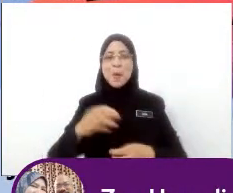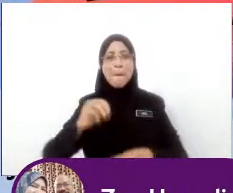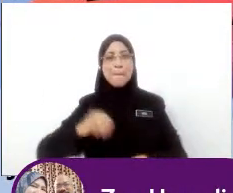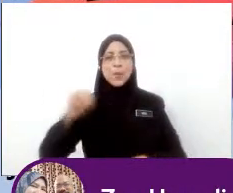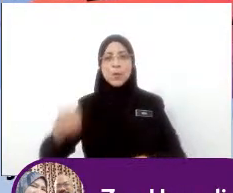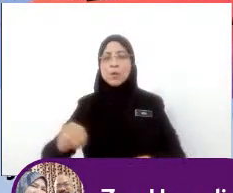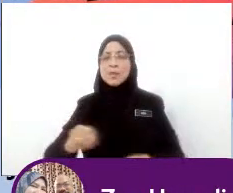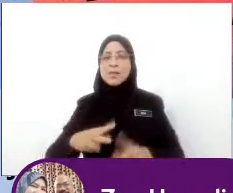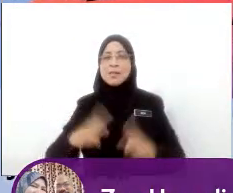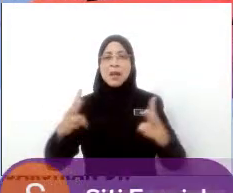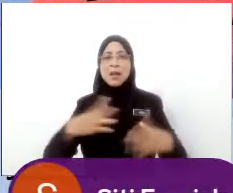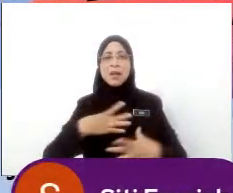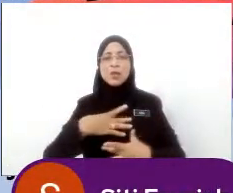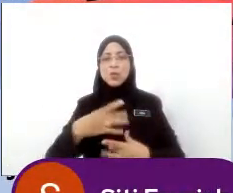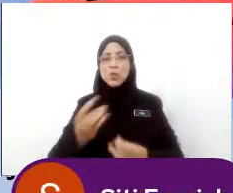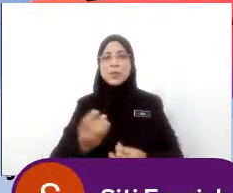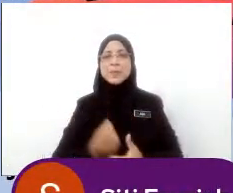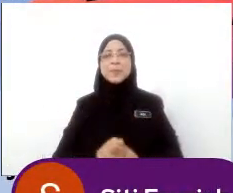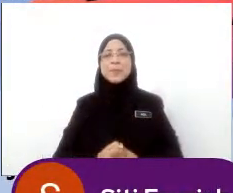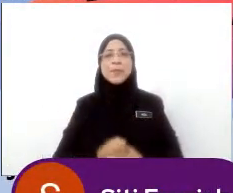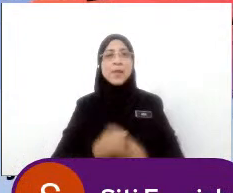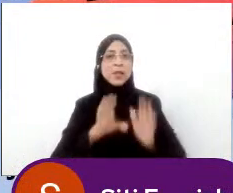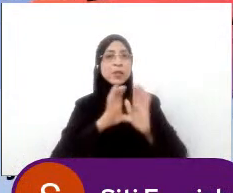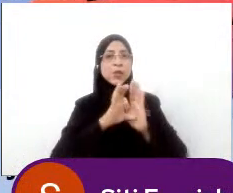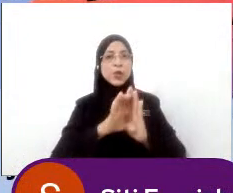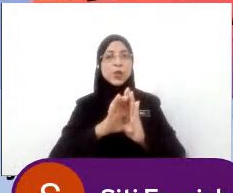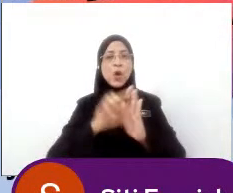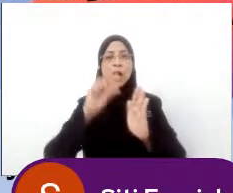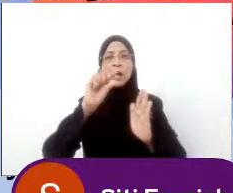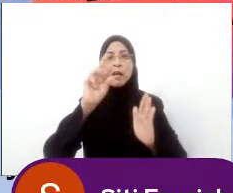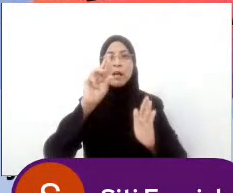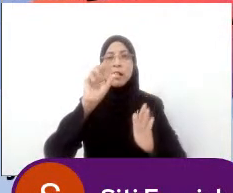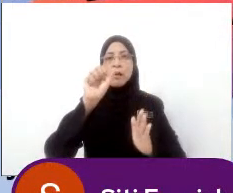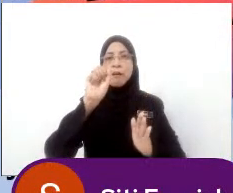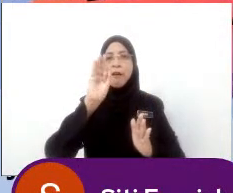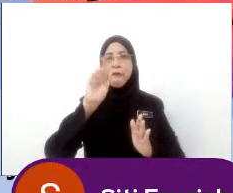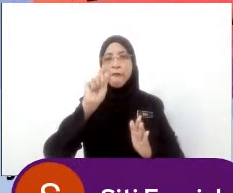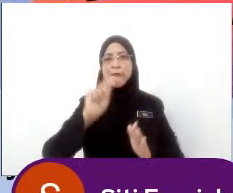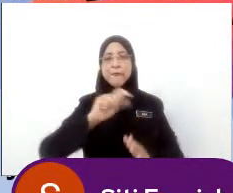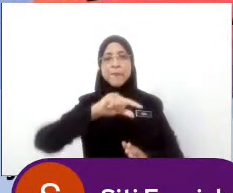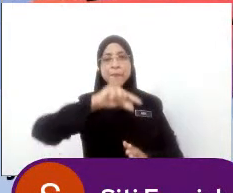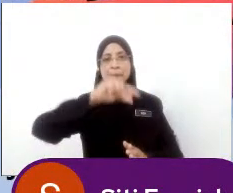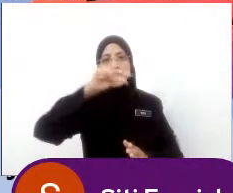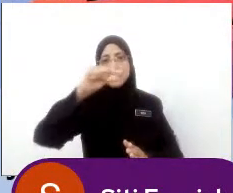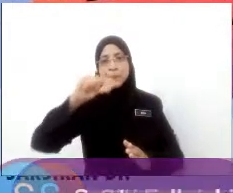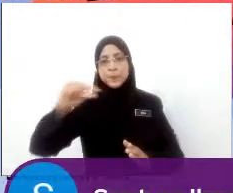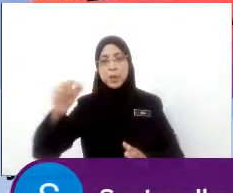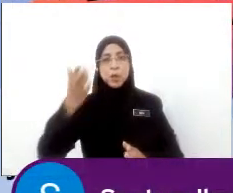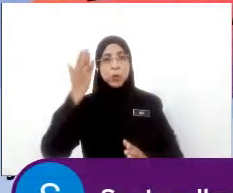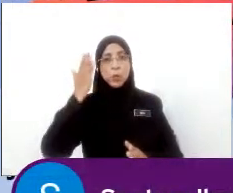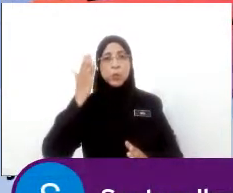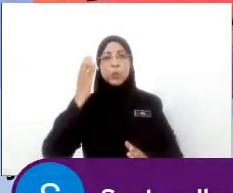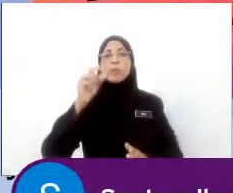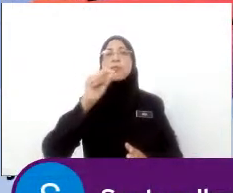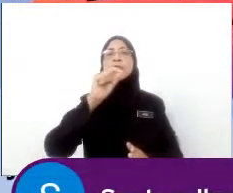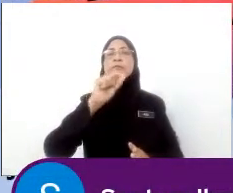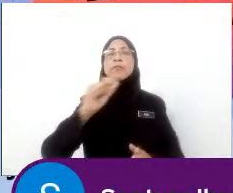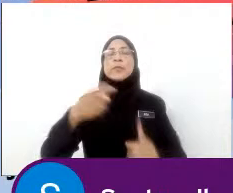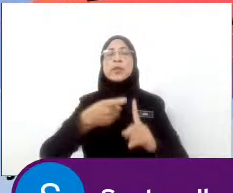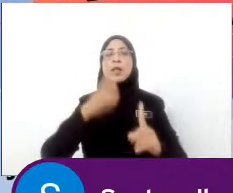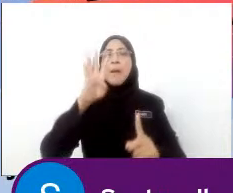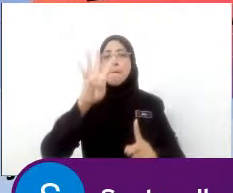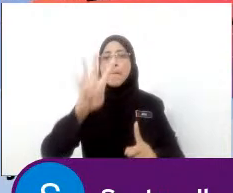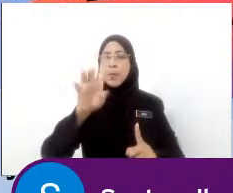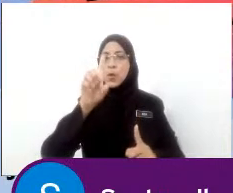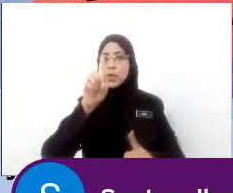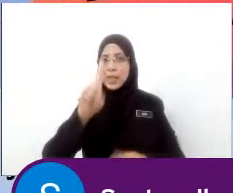excited. Jadi ini contoh peningkatan prestasi. Okey. Daripada